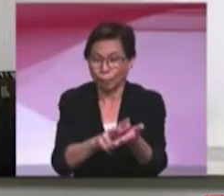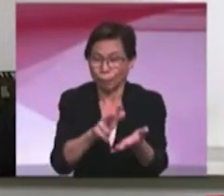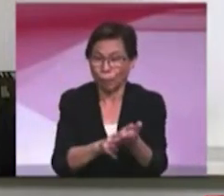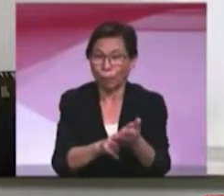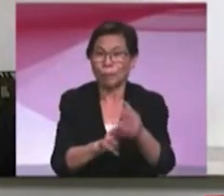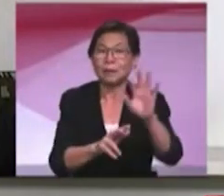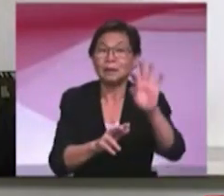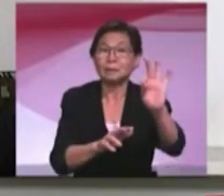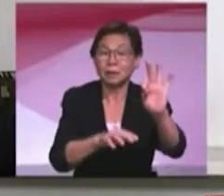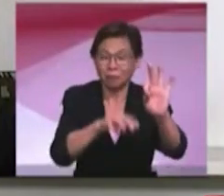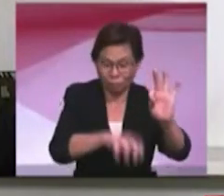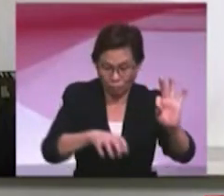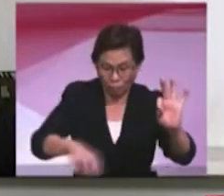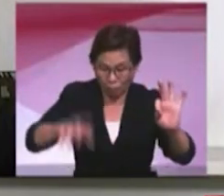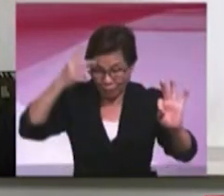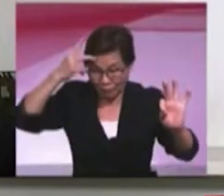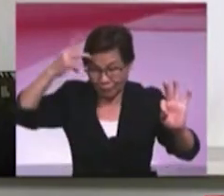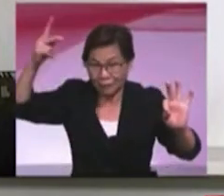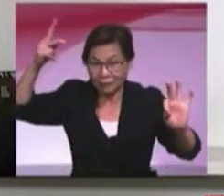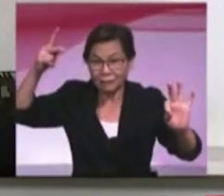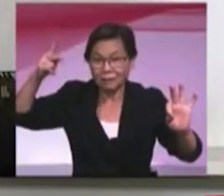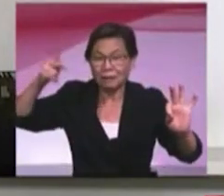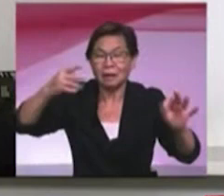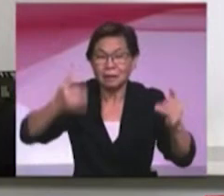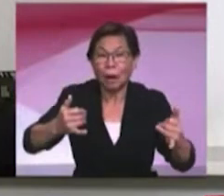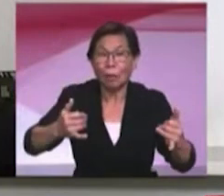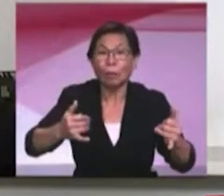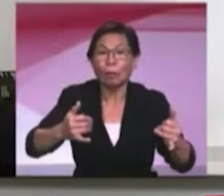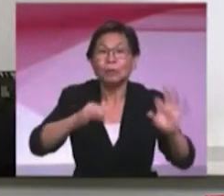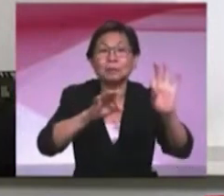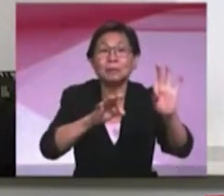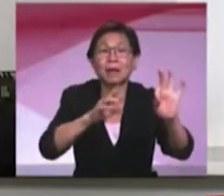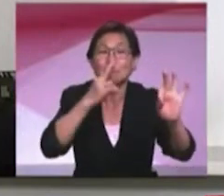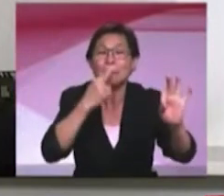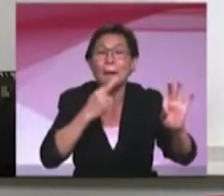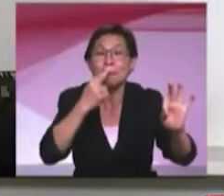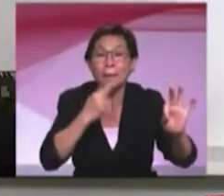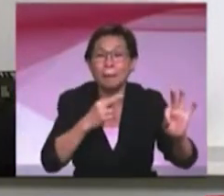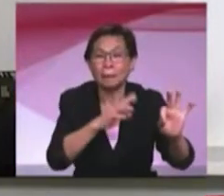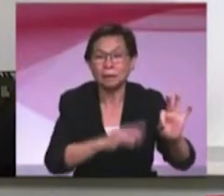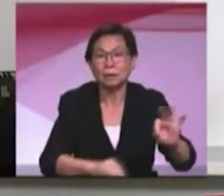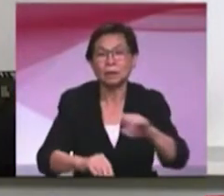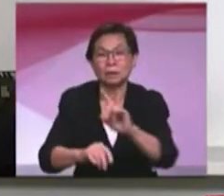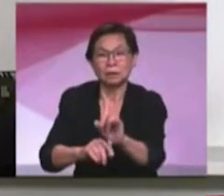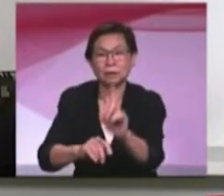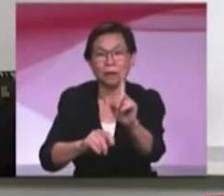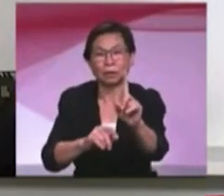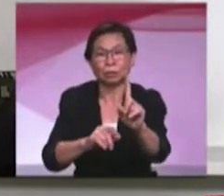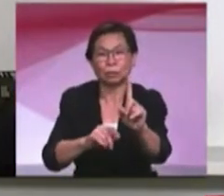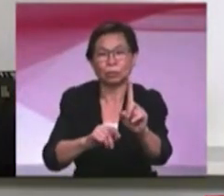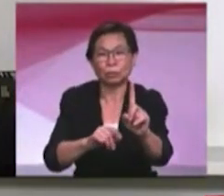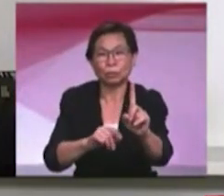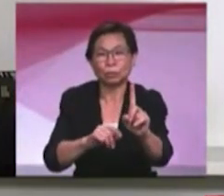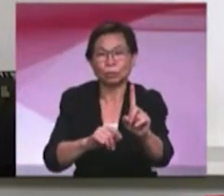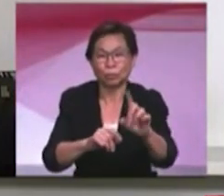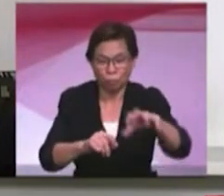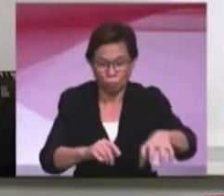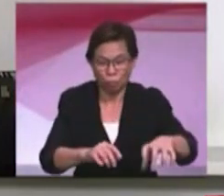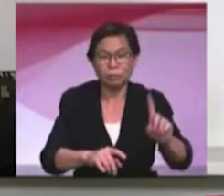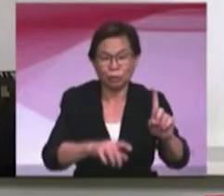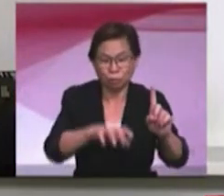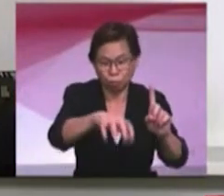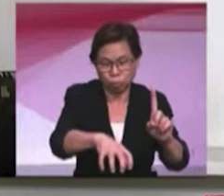mengesahkan 9 daerah di Kelantan kini berada di dalam zon merah dan 1 daerah